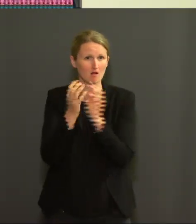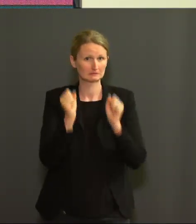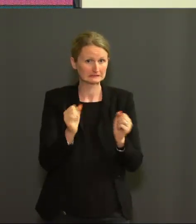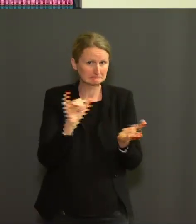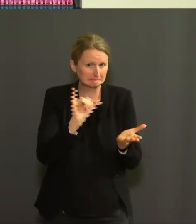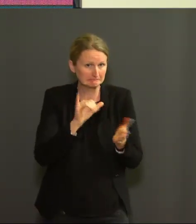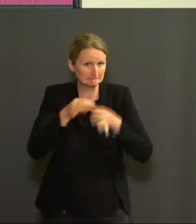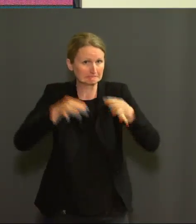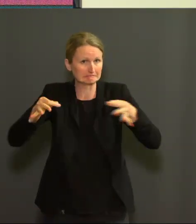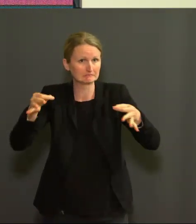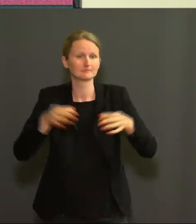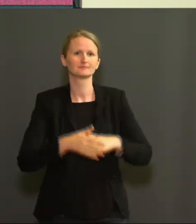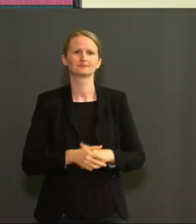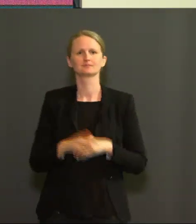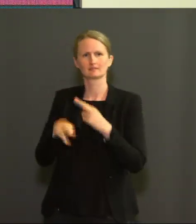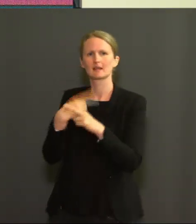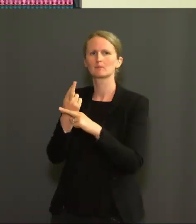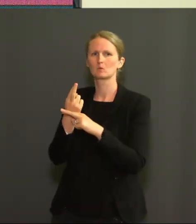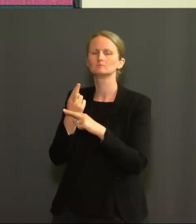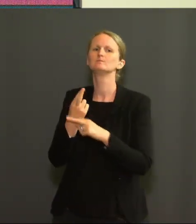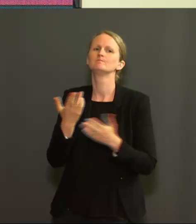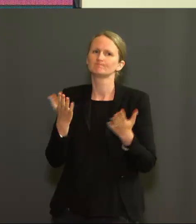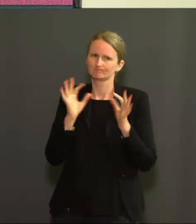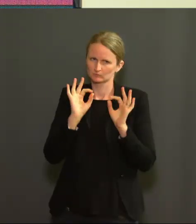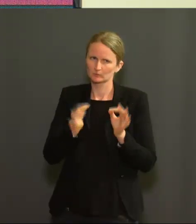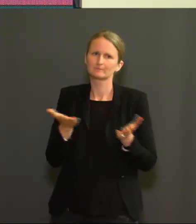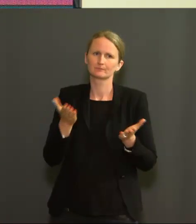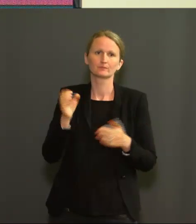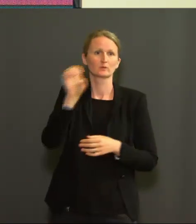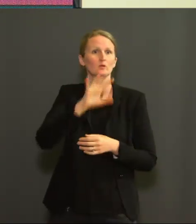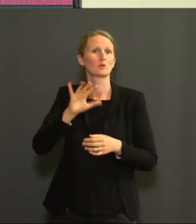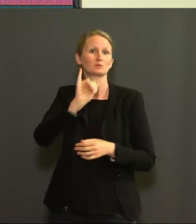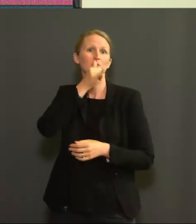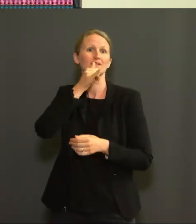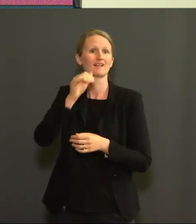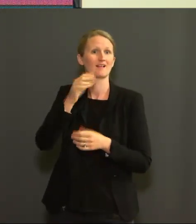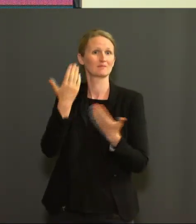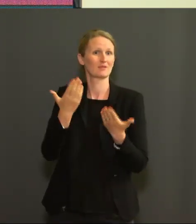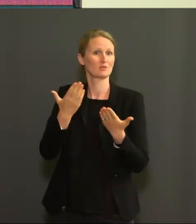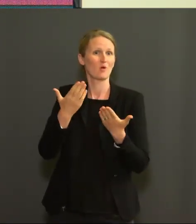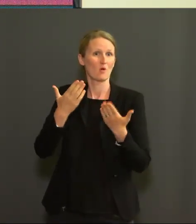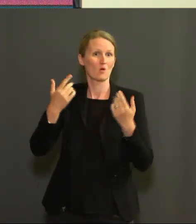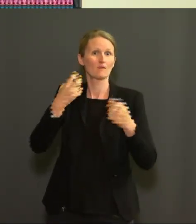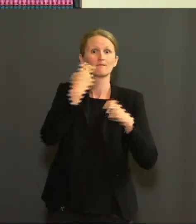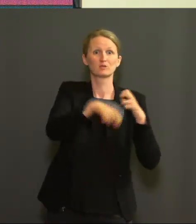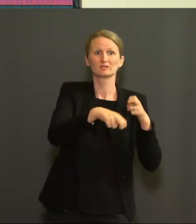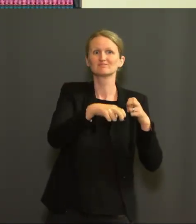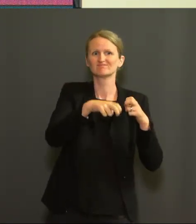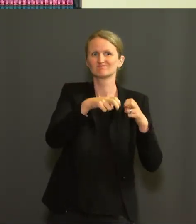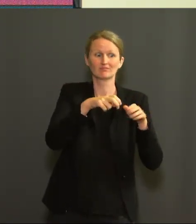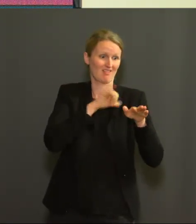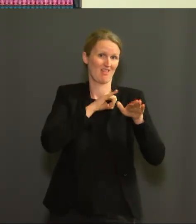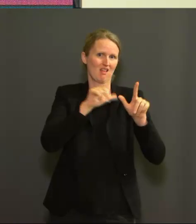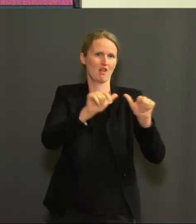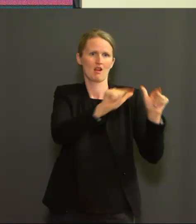Alors, indépendamment de l'Euro de football, il est clair que le variant Delta mène sa propre vie et qu'il est en train d'augmenter un